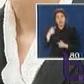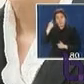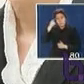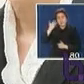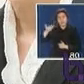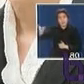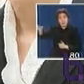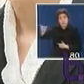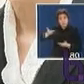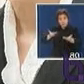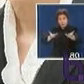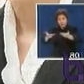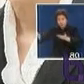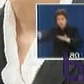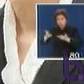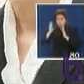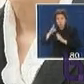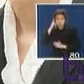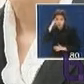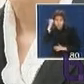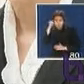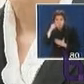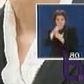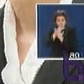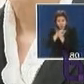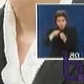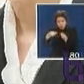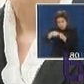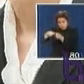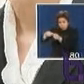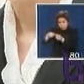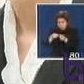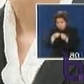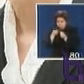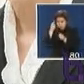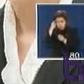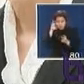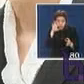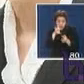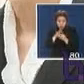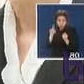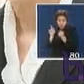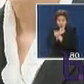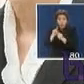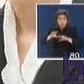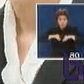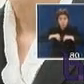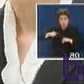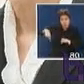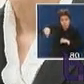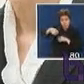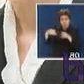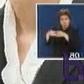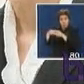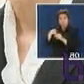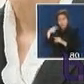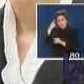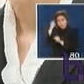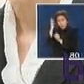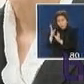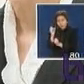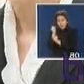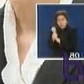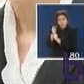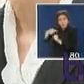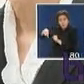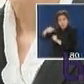วิชาการผู้ทรงคุณวุฒิที่เป็นผู้ชำนาญการและเป็นผู้ที่สังคมยอมรับรวมทั้งเป็นคณะทำงาน